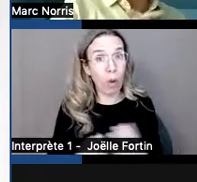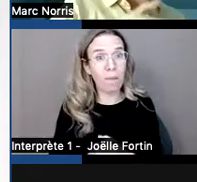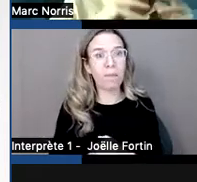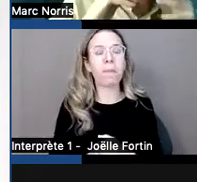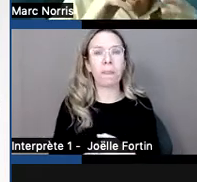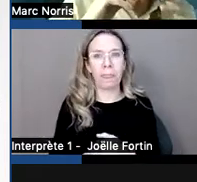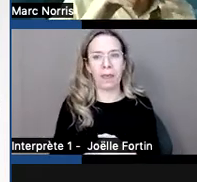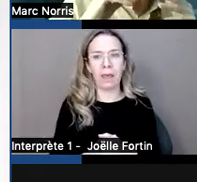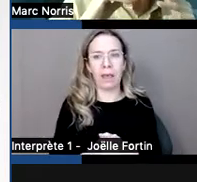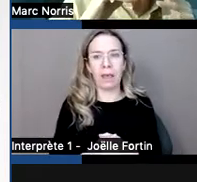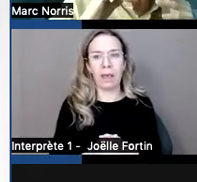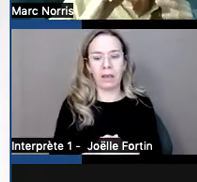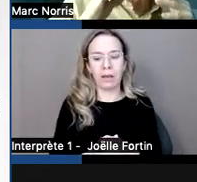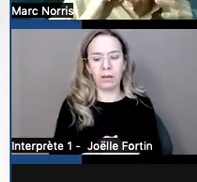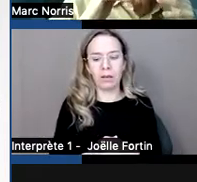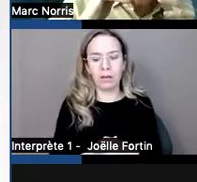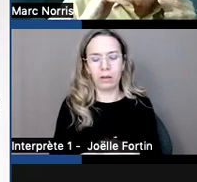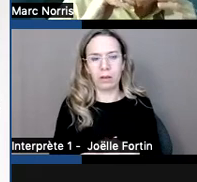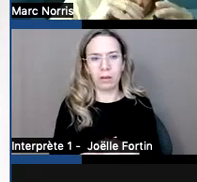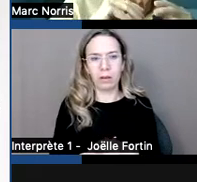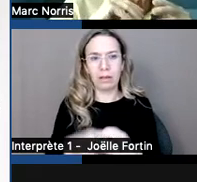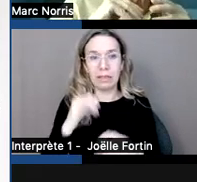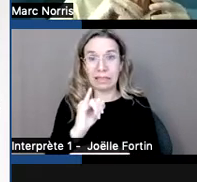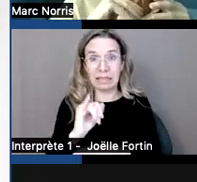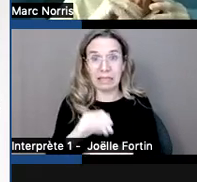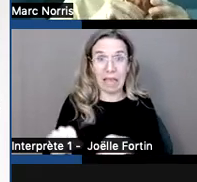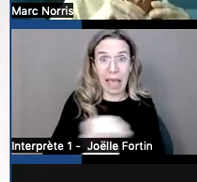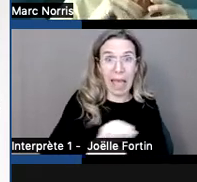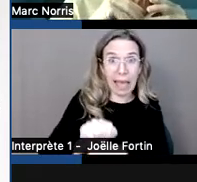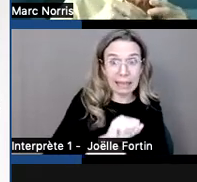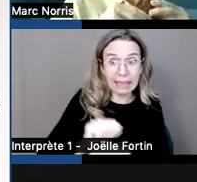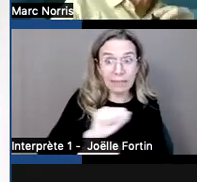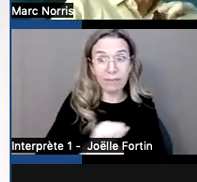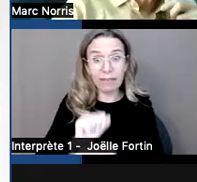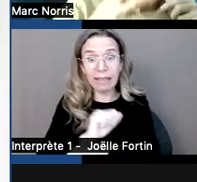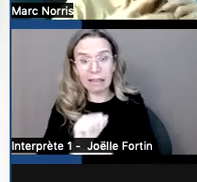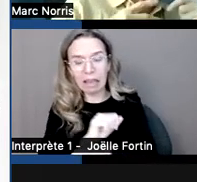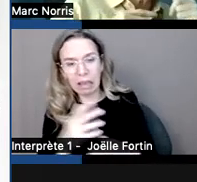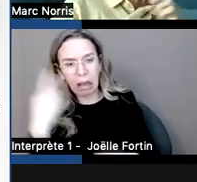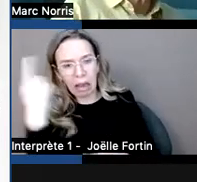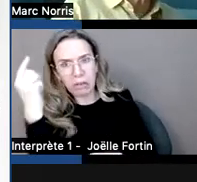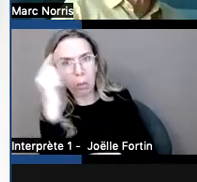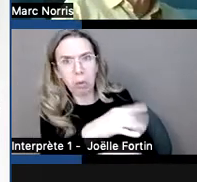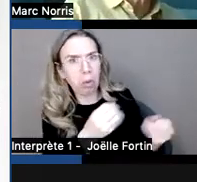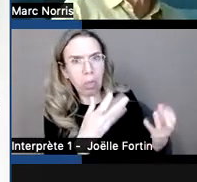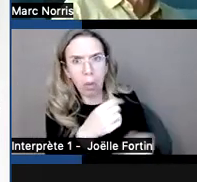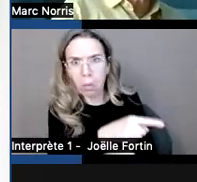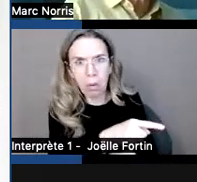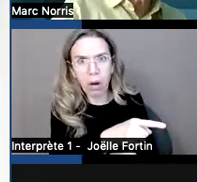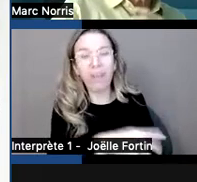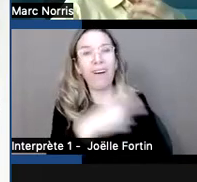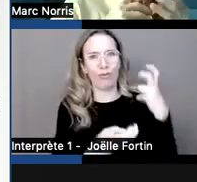que moins il y a d'activités porteuses de sens, plus il y a une augmentation des